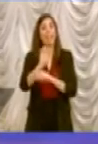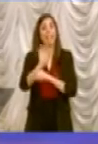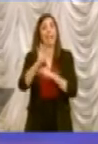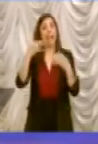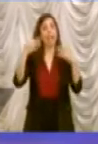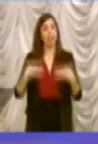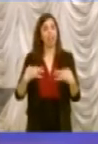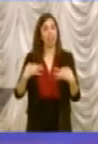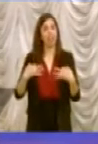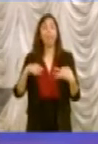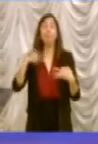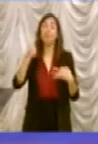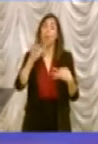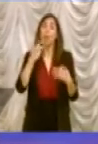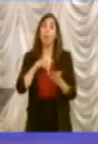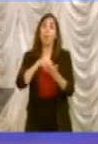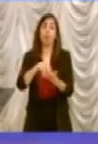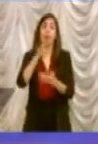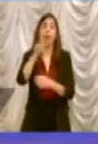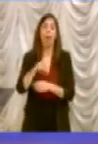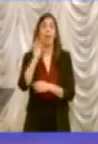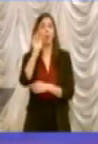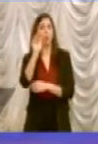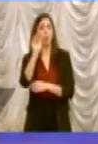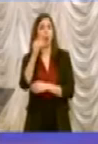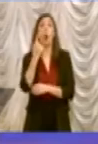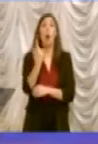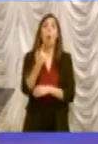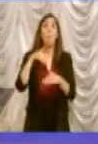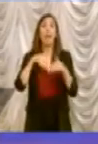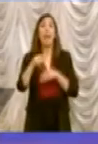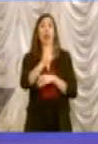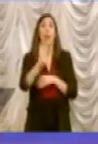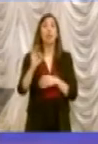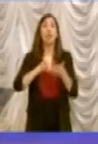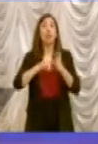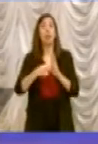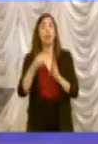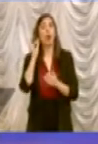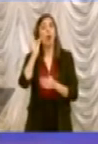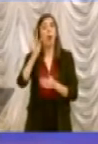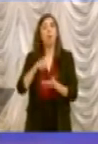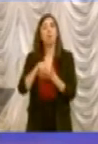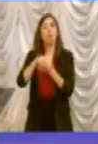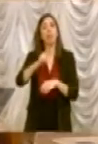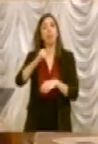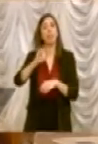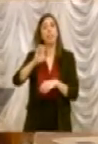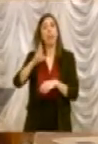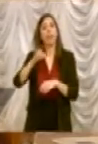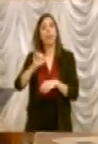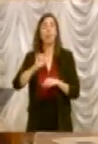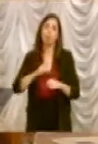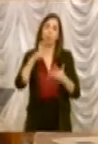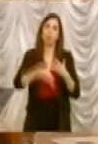55 miliardi di euro, il Presidente del Consiglio Giuseppe Conte lo ha ufficializzato ieri sera con una conferenza stampa. Il Consiglio dei Ministri ha approvato